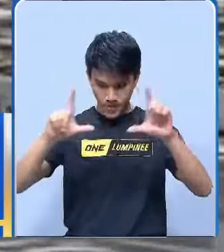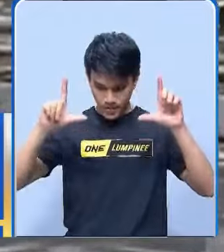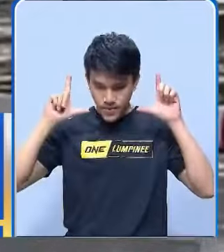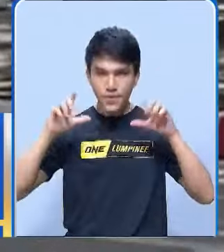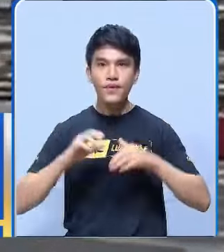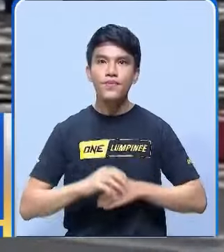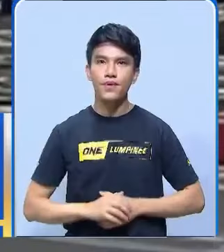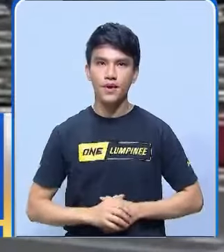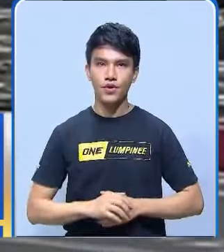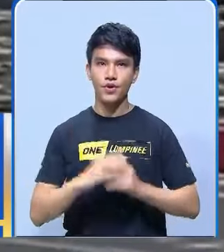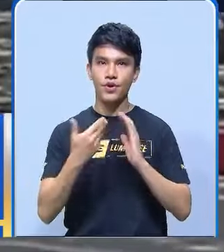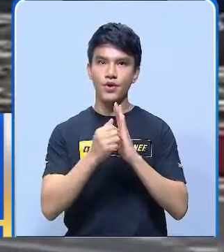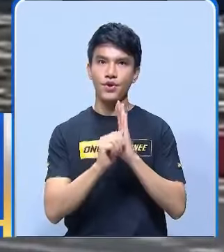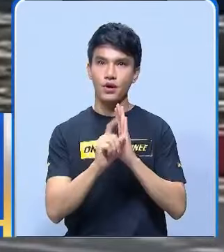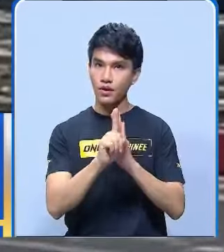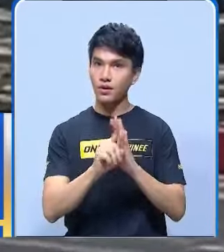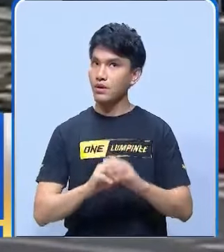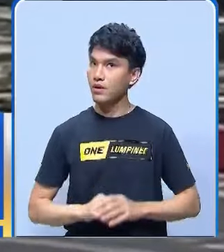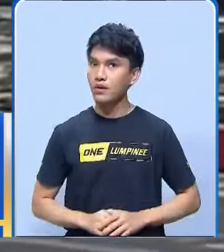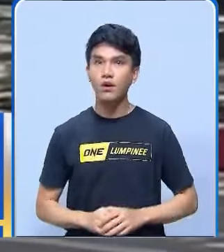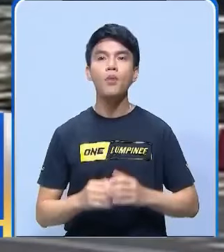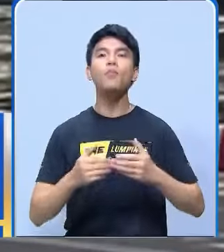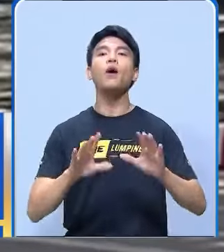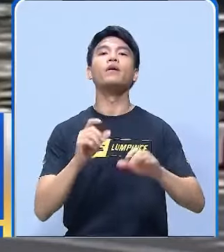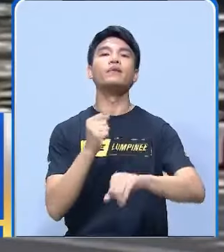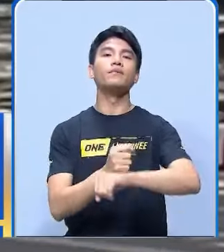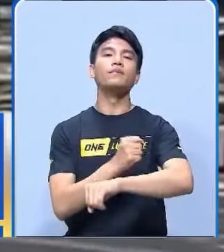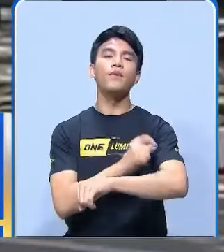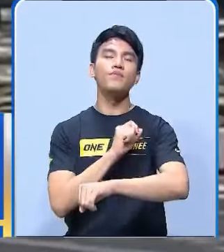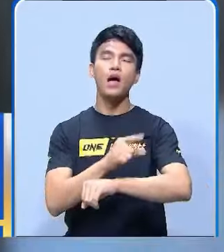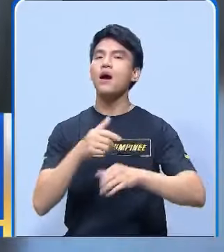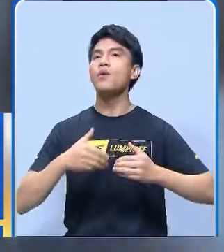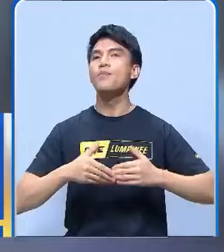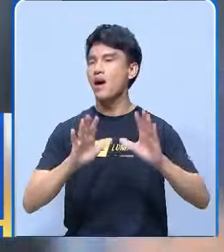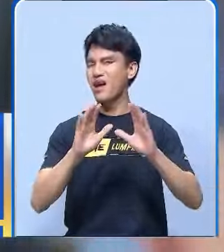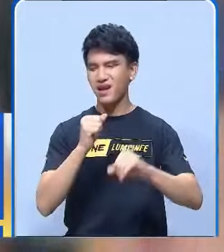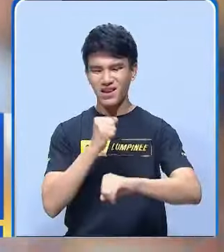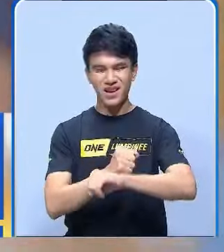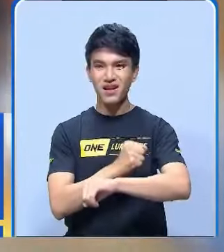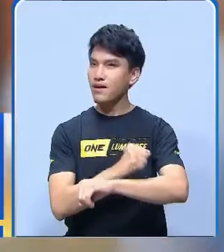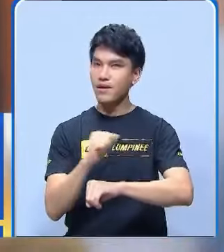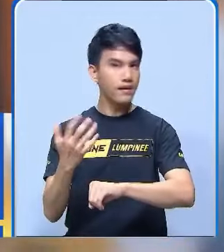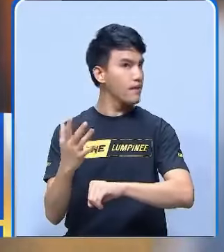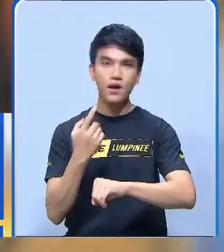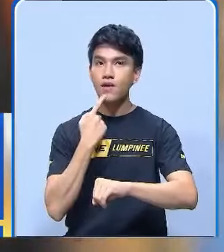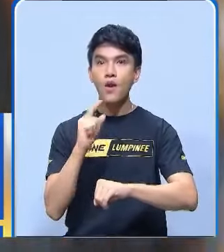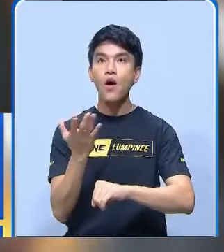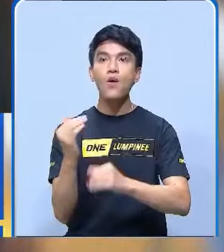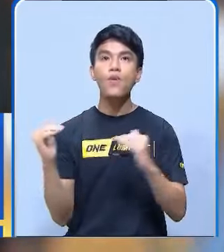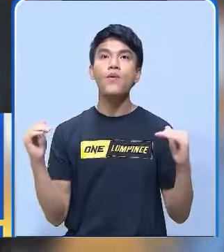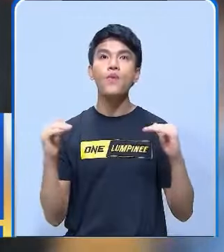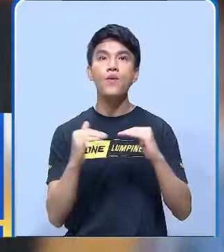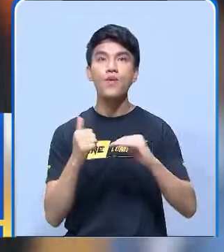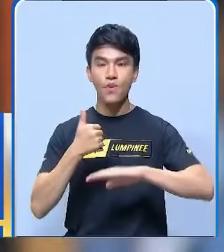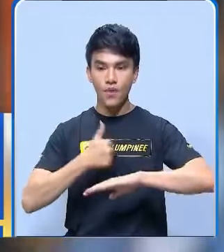นะคะในตัวเมืองอุดรธานีถูกลอยแพเลิกจ้างกะทันหันไม่ได้แจ้งล่วงหน้าเลยตกงานกันเลยนะคะเข้าร้องขอความเป็นธรรมกับผู้ว่า